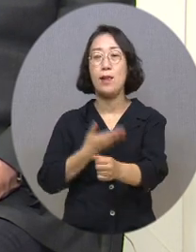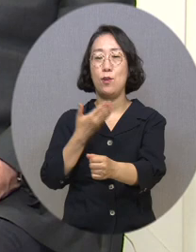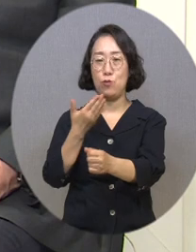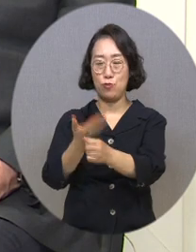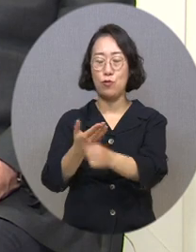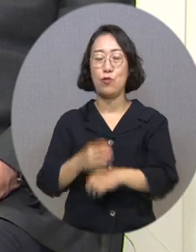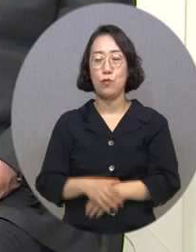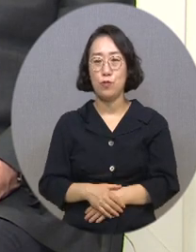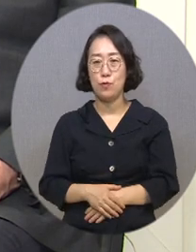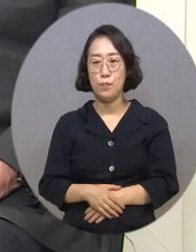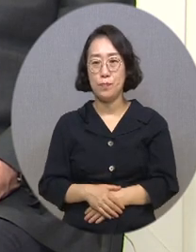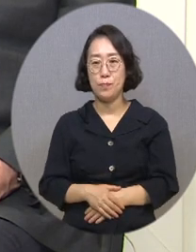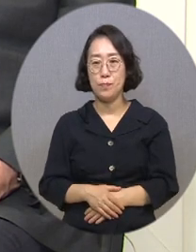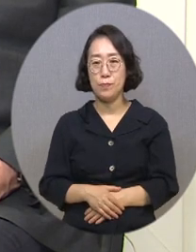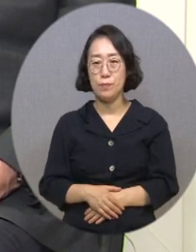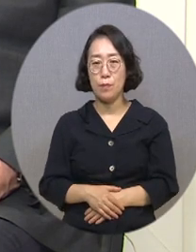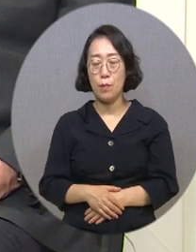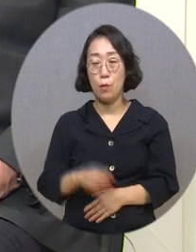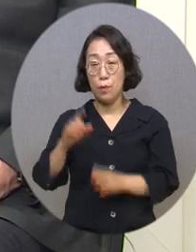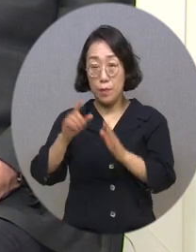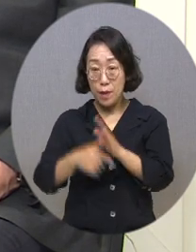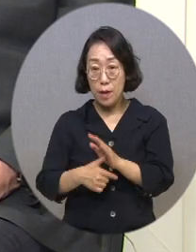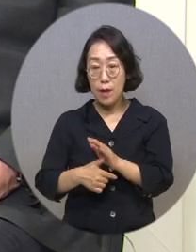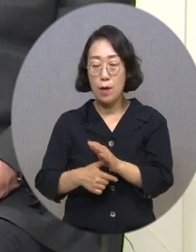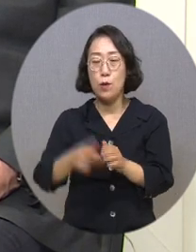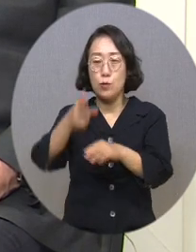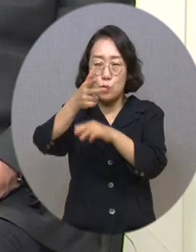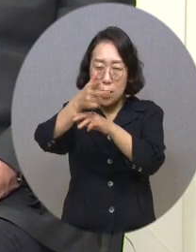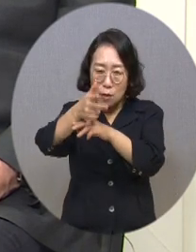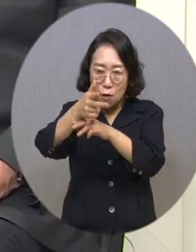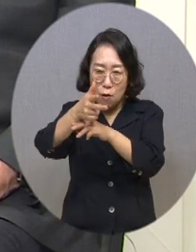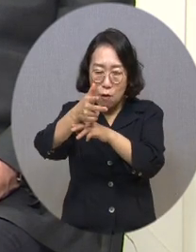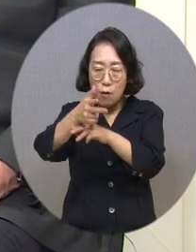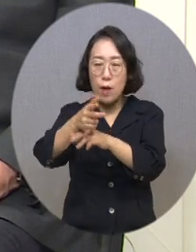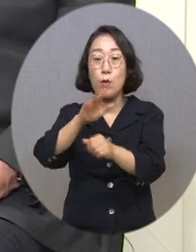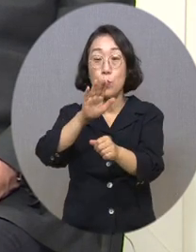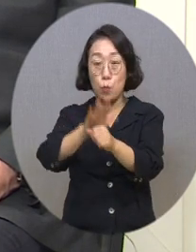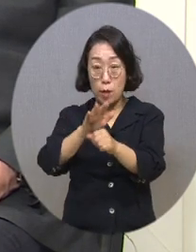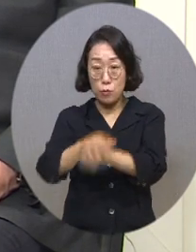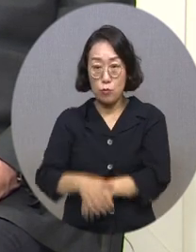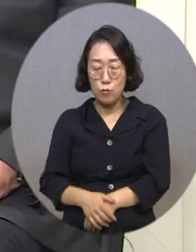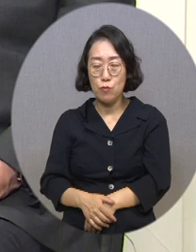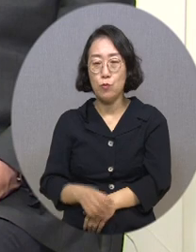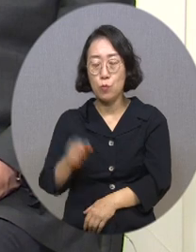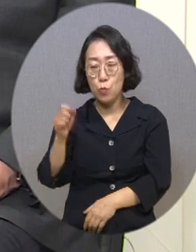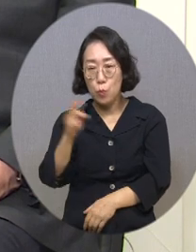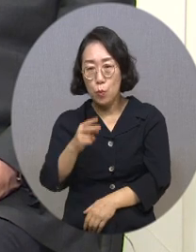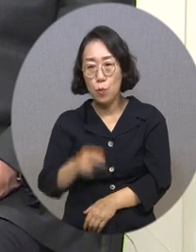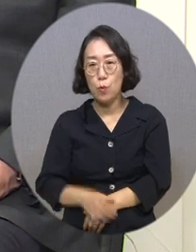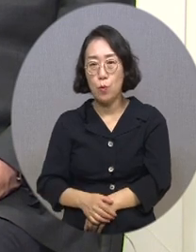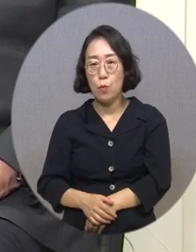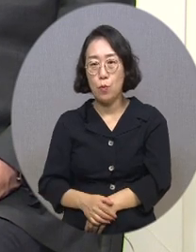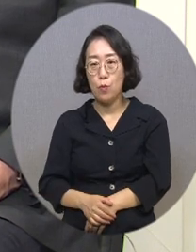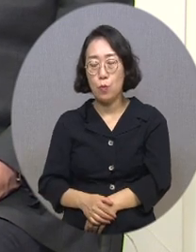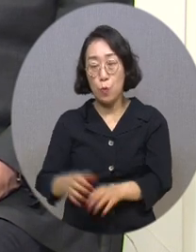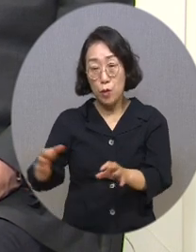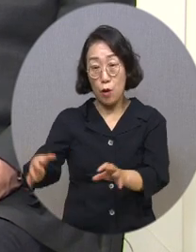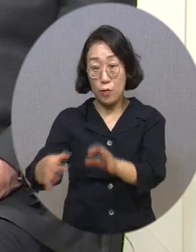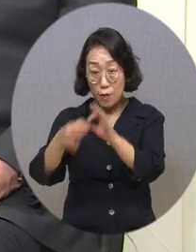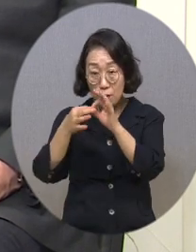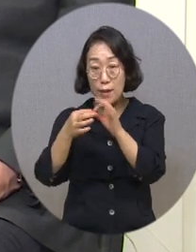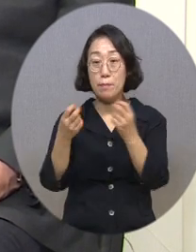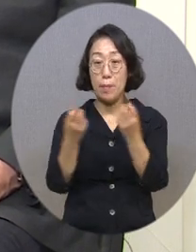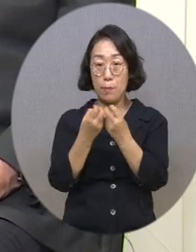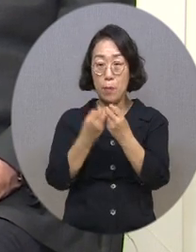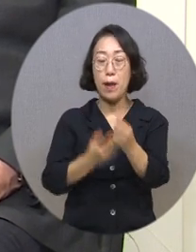거죠. 네, 그래서 어쩔 땐 이제 촬영도 해드리고 온라인 강의 찍는 것도 도와드리고 그 플랫폼에 연결하는 것도